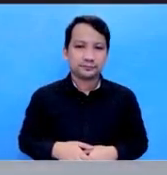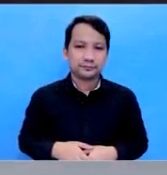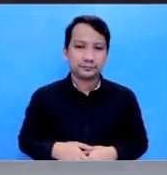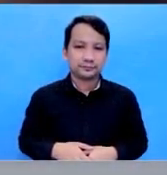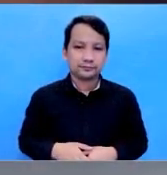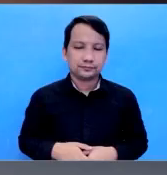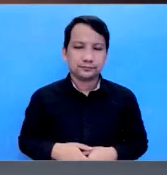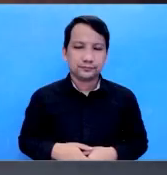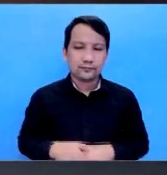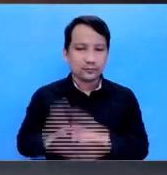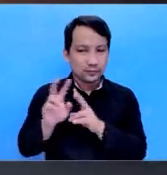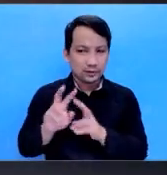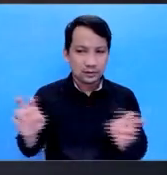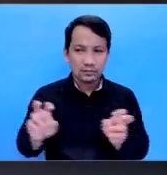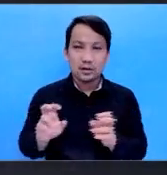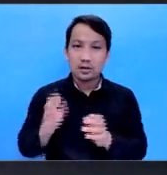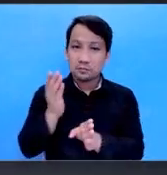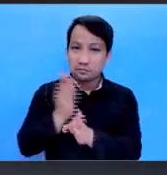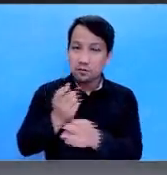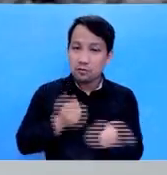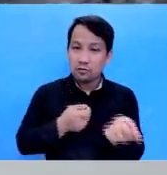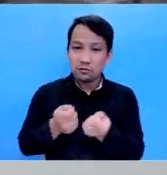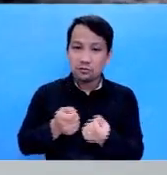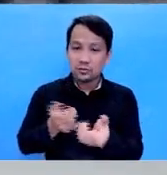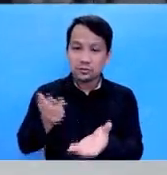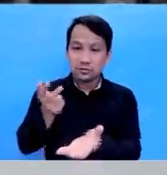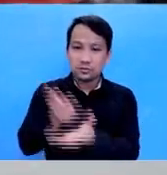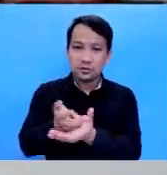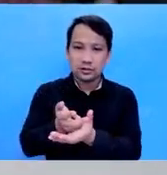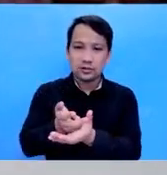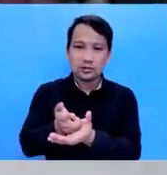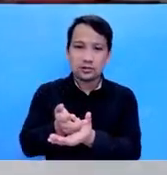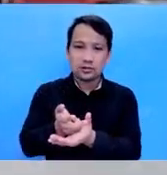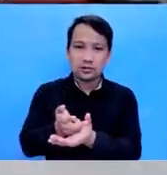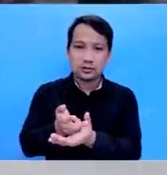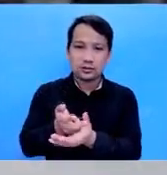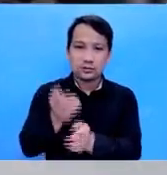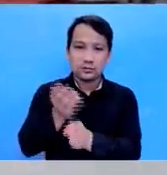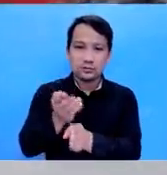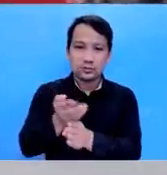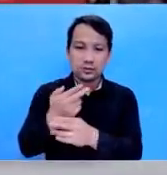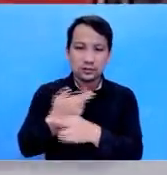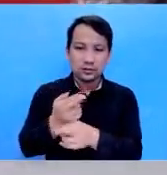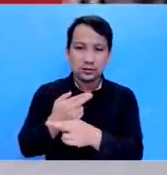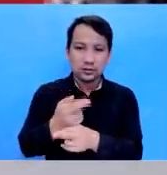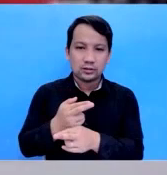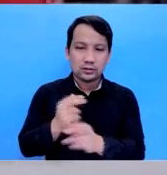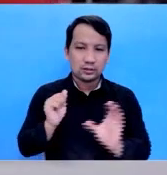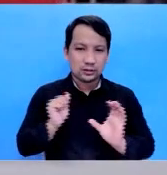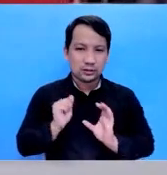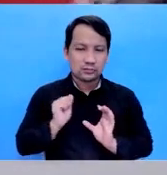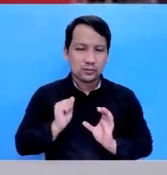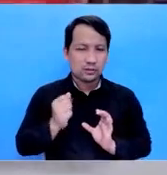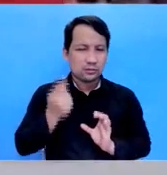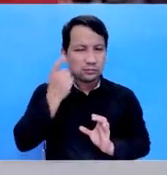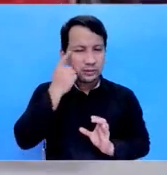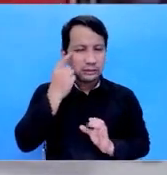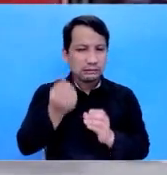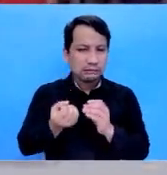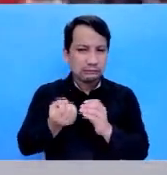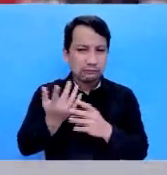Sa imbestigasyon ng mga bumbero, pag-arahin na sa San Fernando ang bus para ipaayos ang aircon nito nang bigla itong